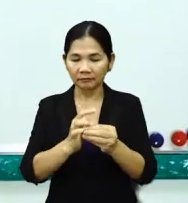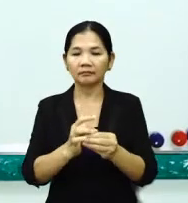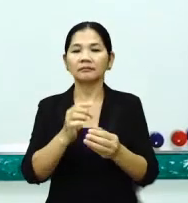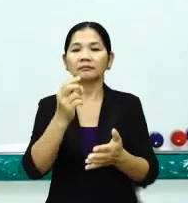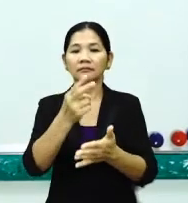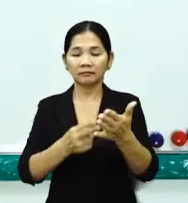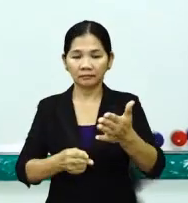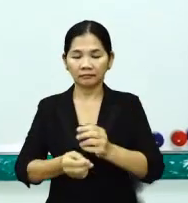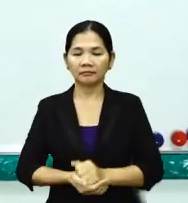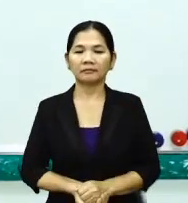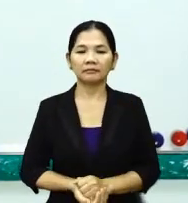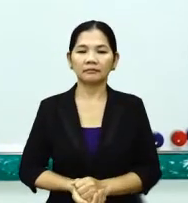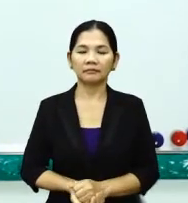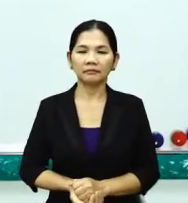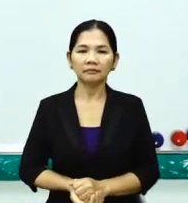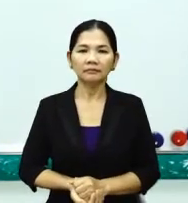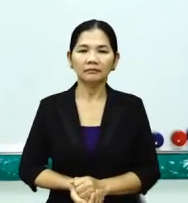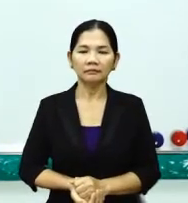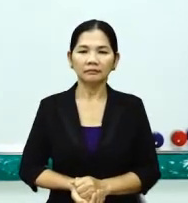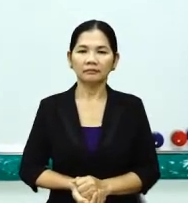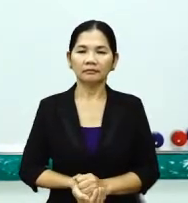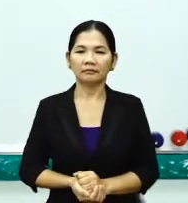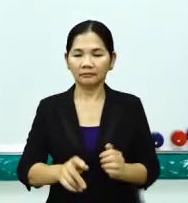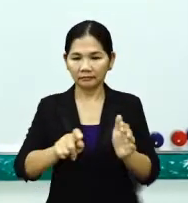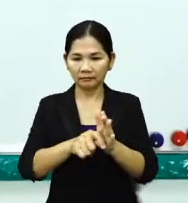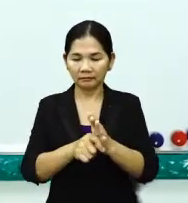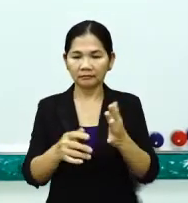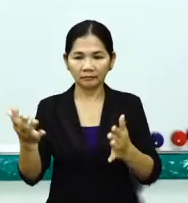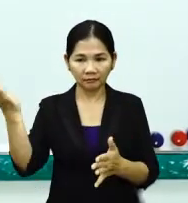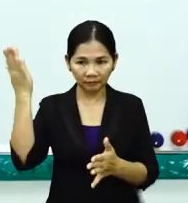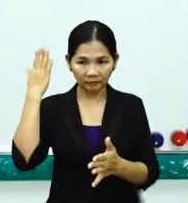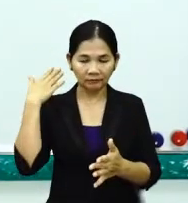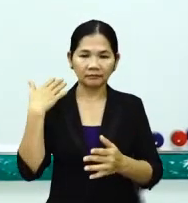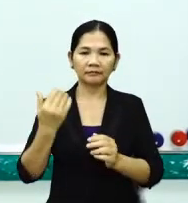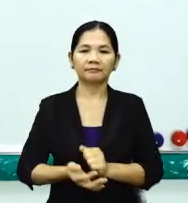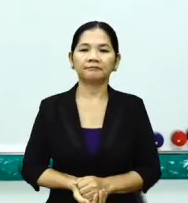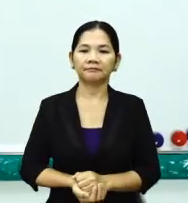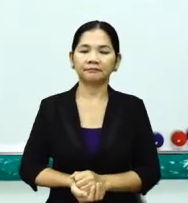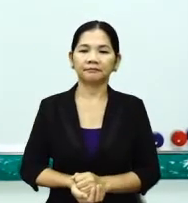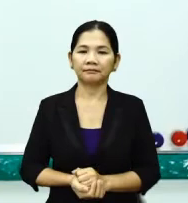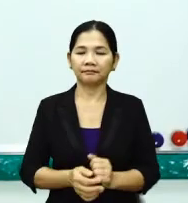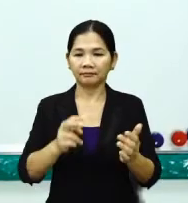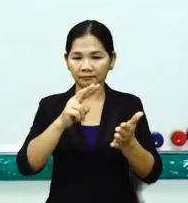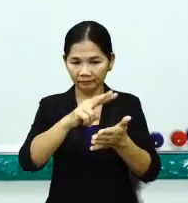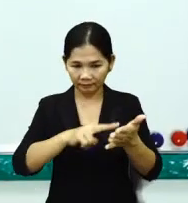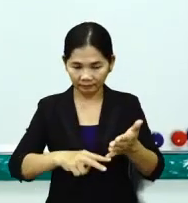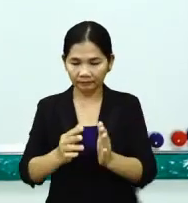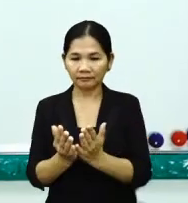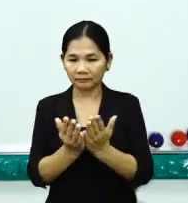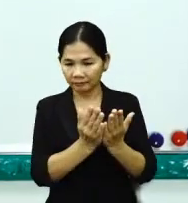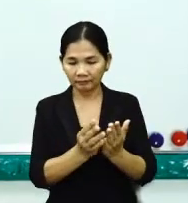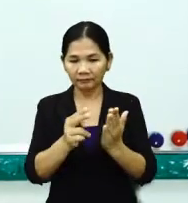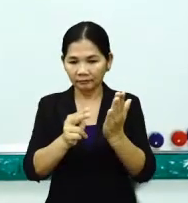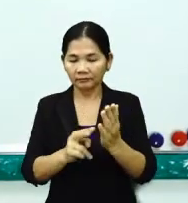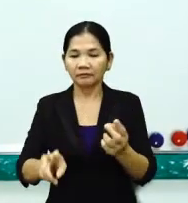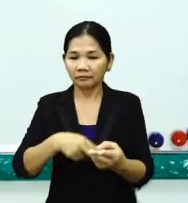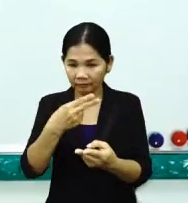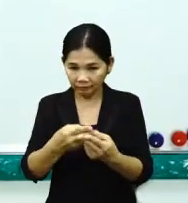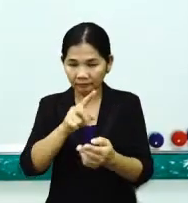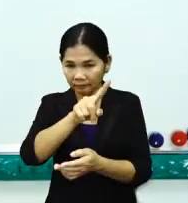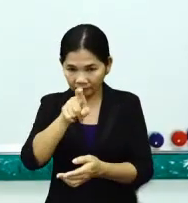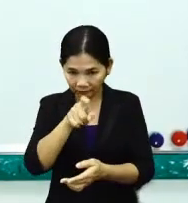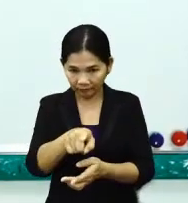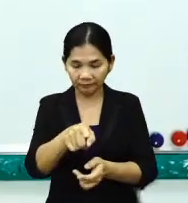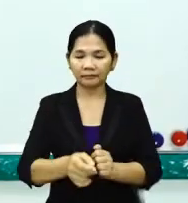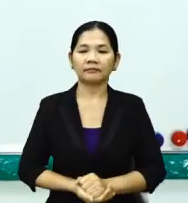con. Chà, không sao đâu, rồi bỏ những cái phi thì muốn cứ. Chà, ẩm nán cứ cả anh ta bắt rồi chạy lại nên xóm.